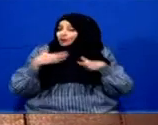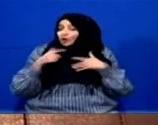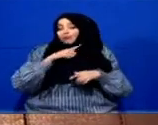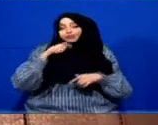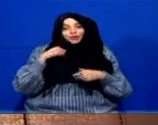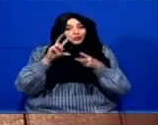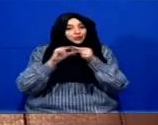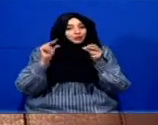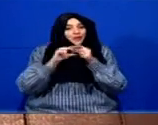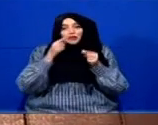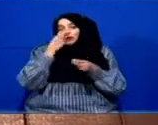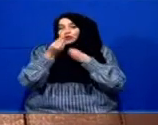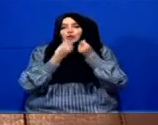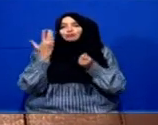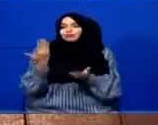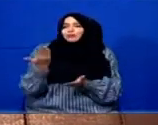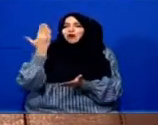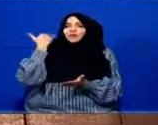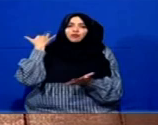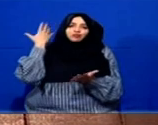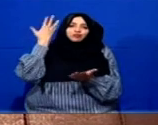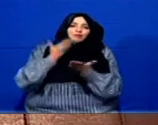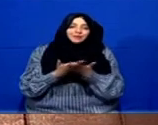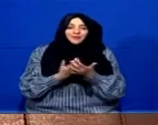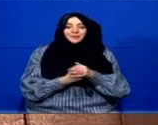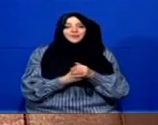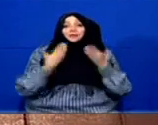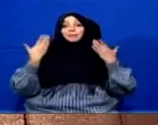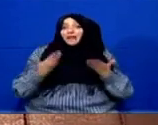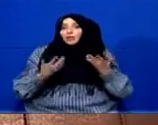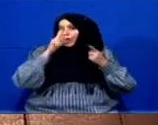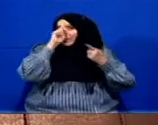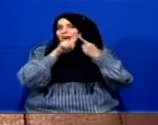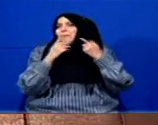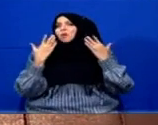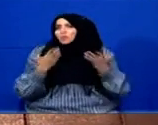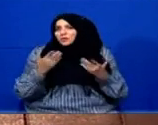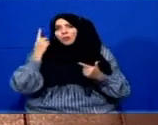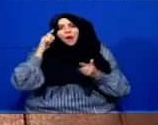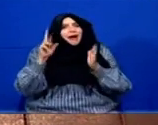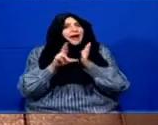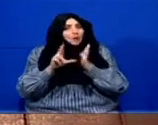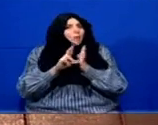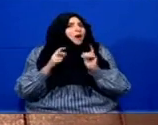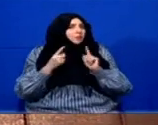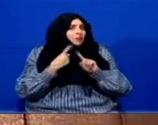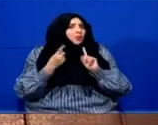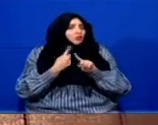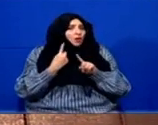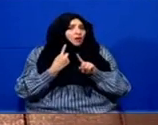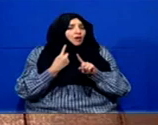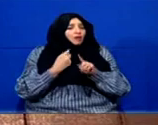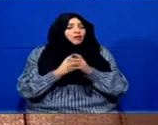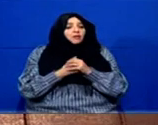المعاني اخرى في لقاءاتنا السابقه الان نقف وق مع هذه